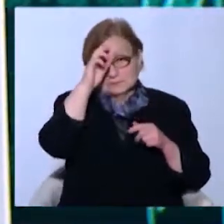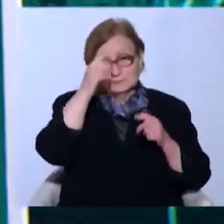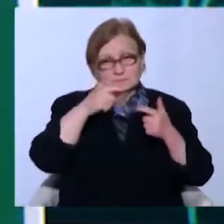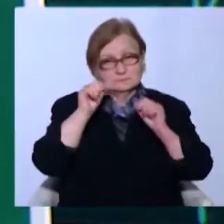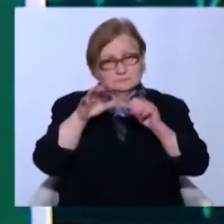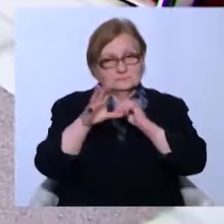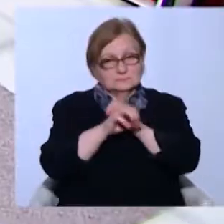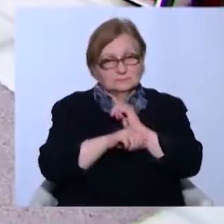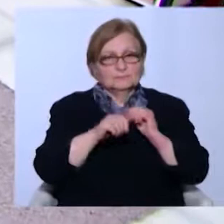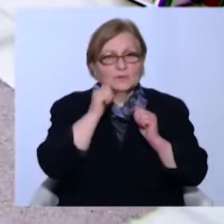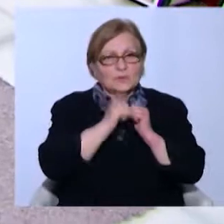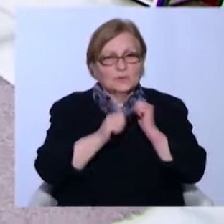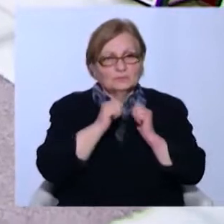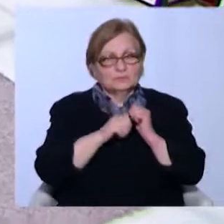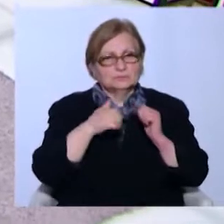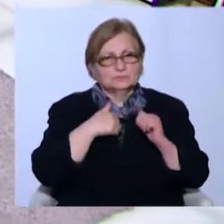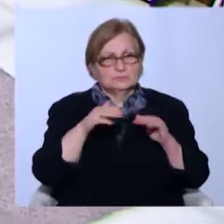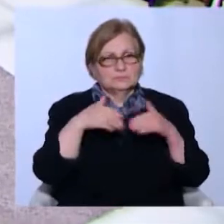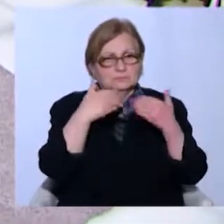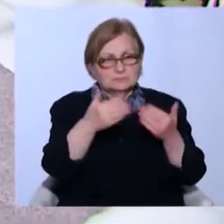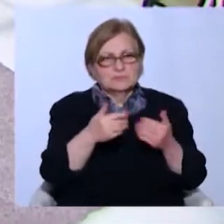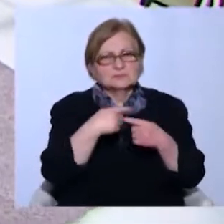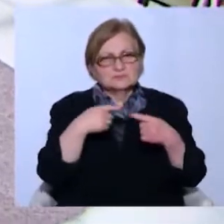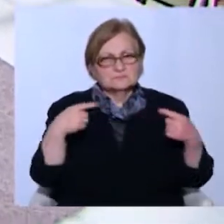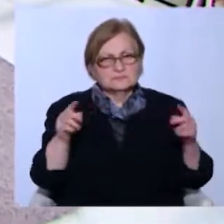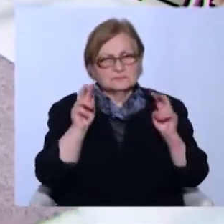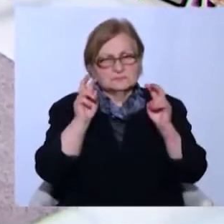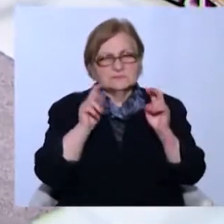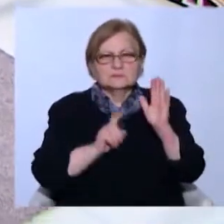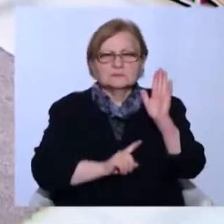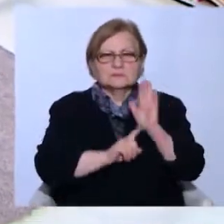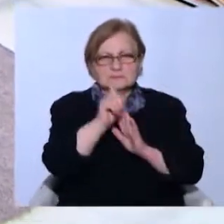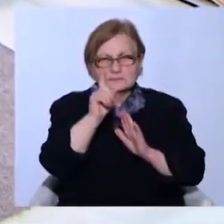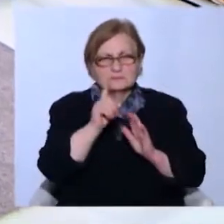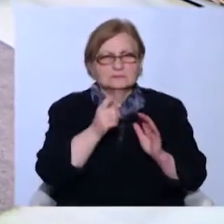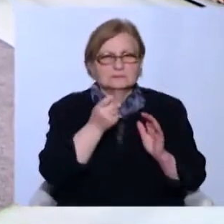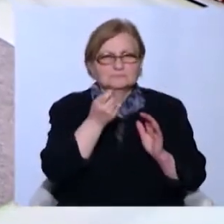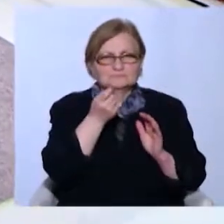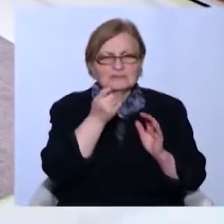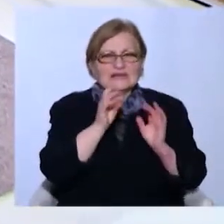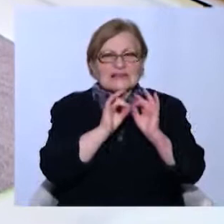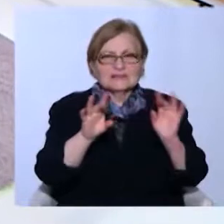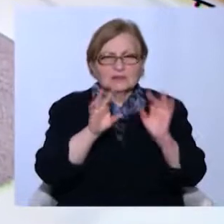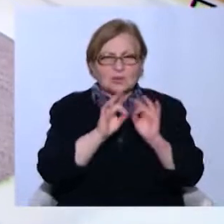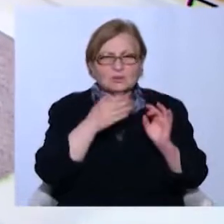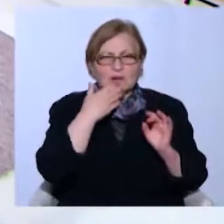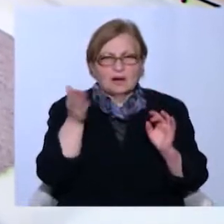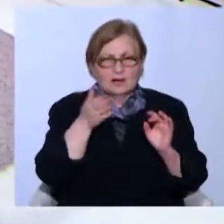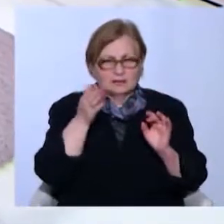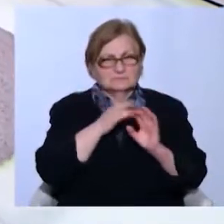ყოველ გაკვეთილზე შემოგთავაზებთ სხვადასხვა თემებს, თავიდან გავაკეთებ ცირეოდენ თეორიულ შესავალს და